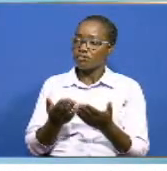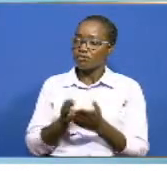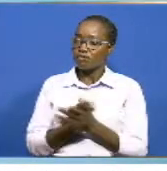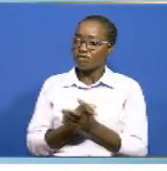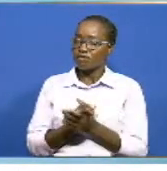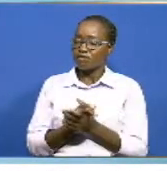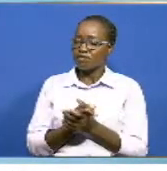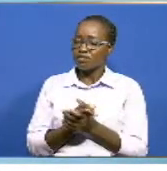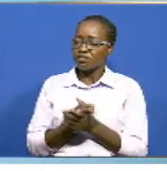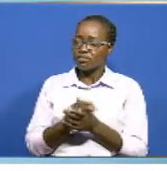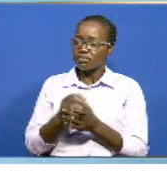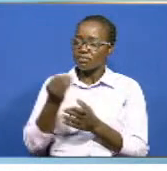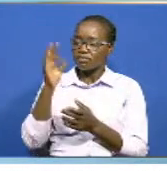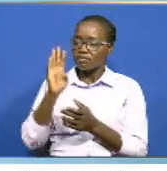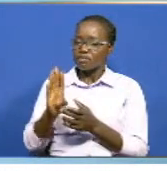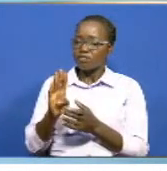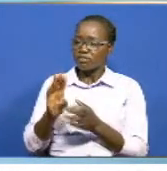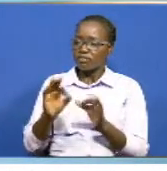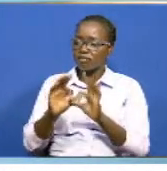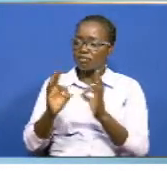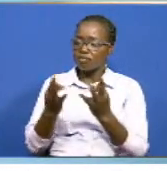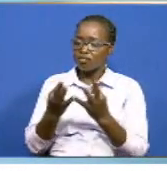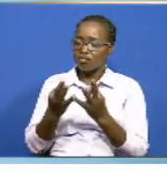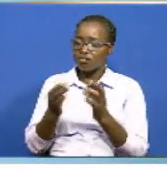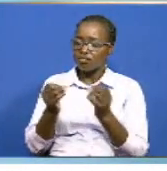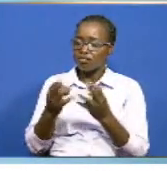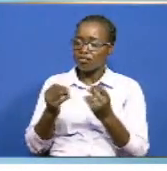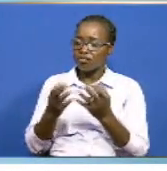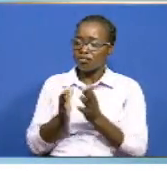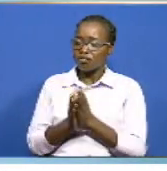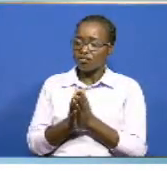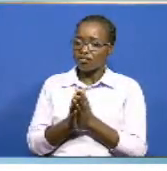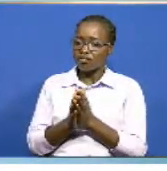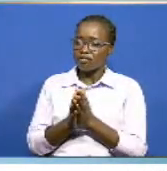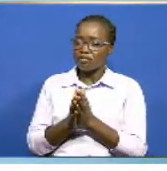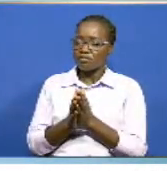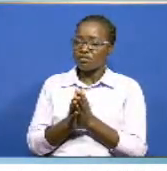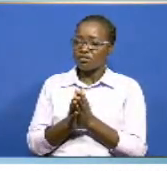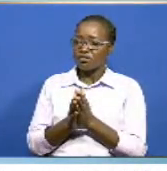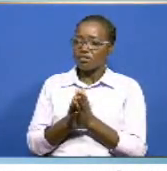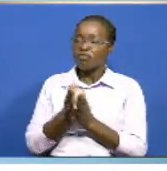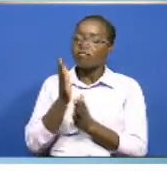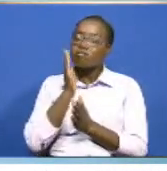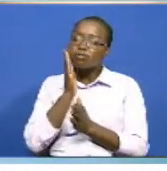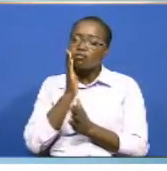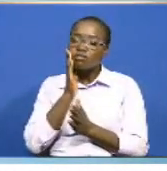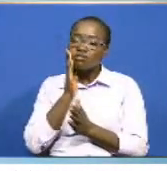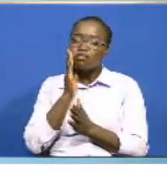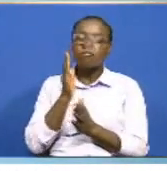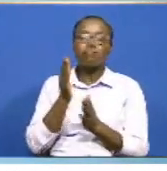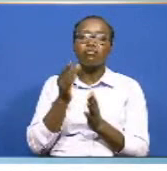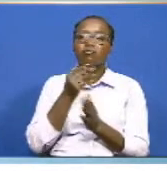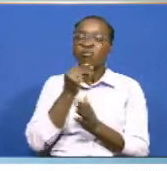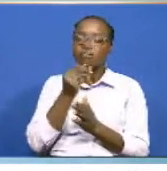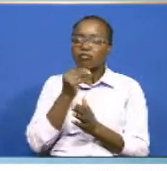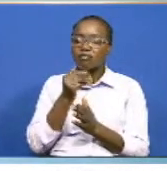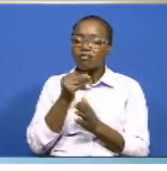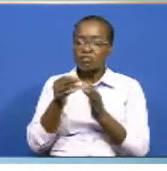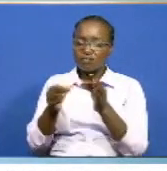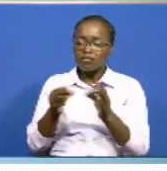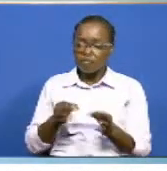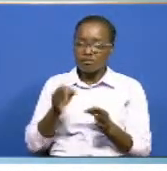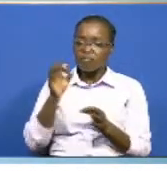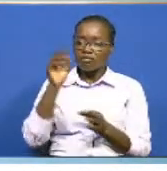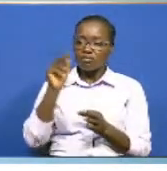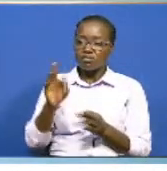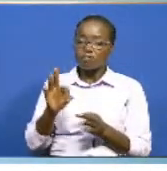Facebook katika familia nyingi. Unapata labda mama anayo account ya Facebook, baba anayo account ya Facebook. Na wao labda hata